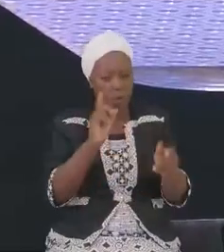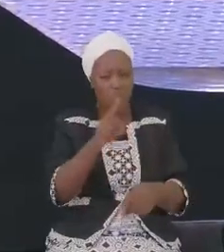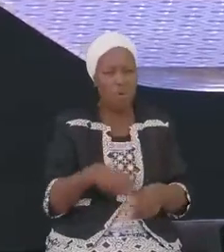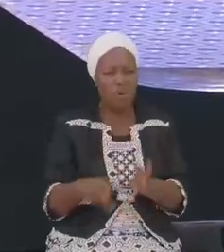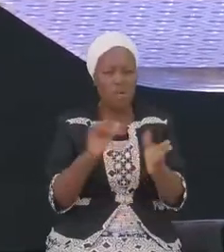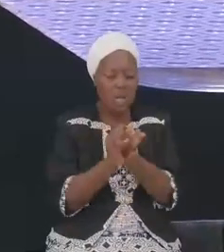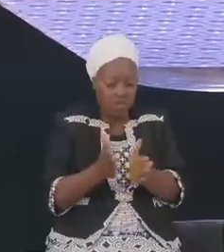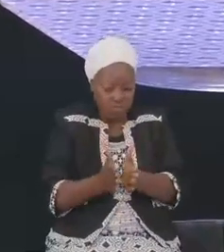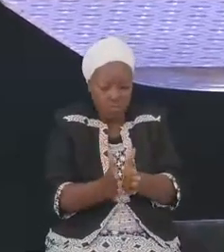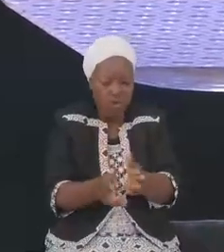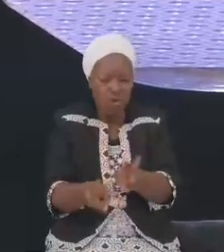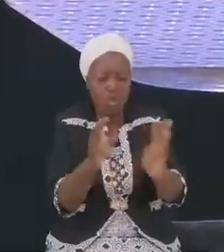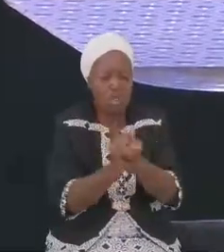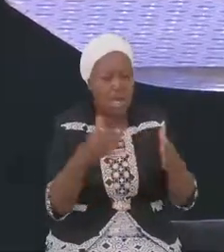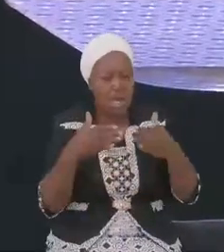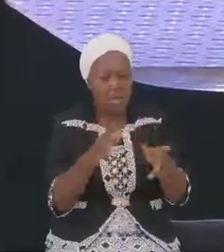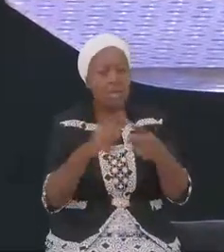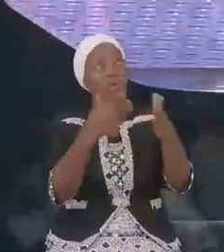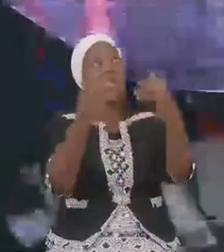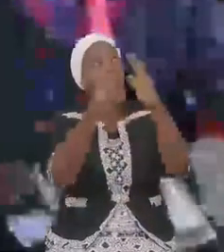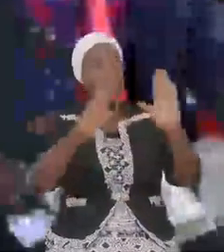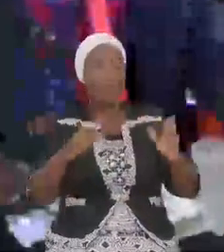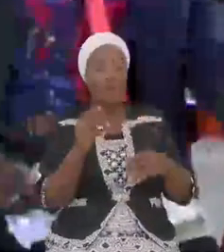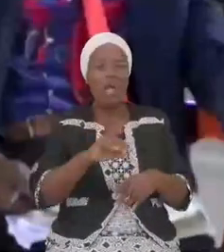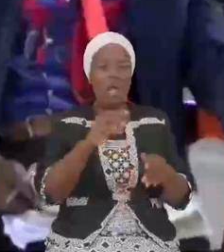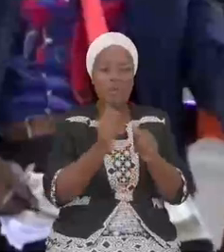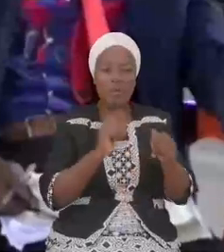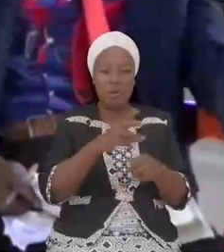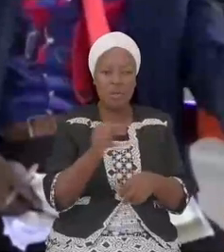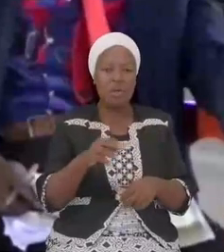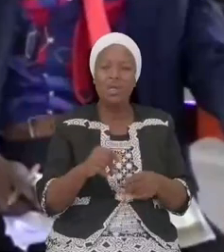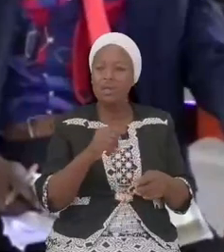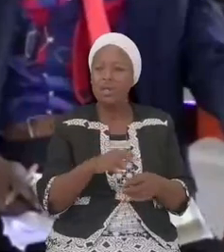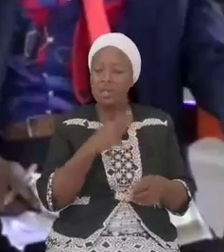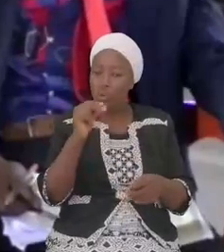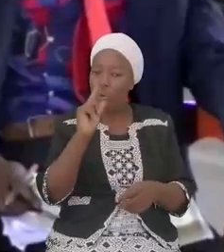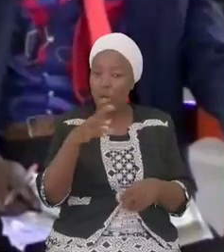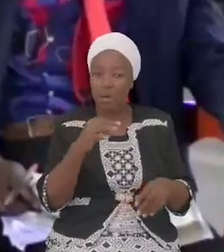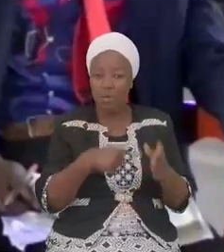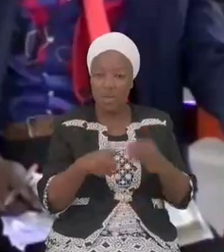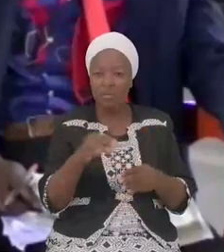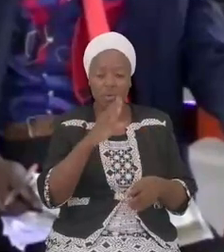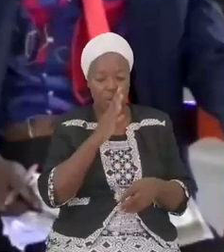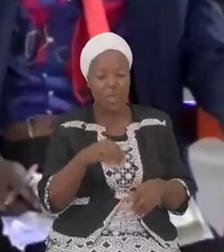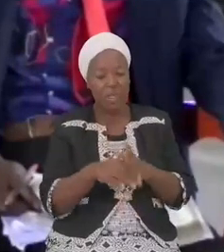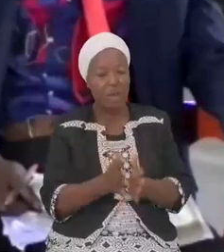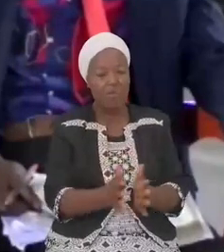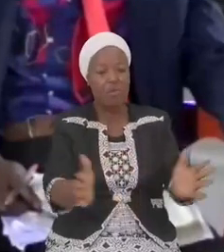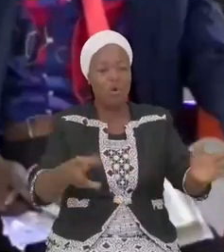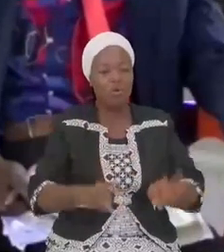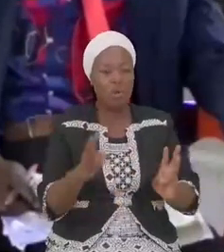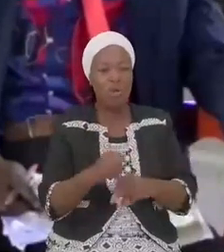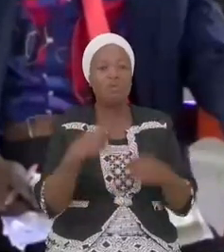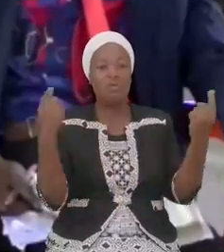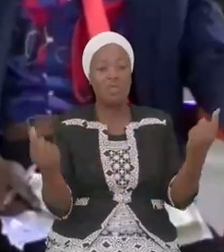voie, la voie étroite qui mène au ciel. Aucun d'eux ne sera sur la voie spacieuse de péché, sur